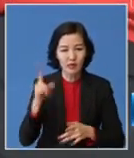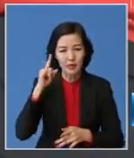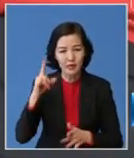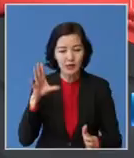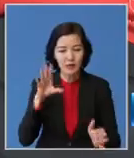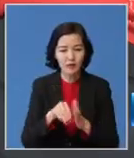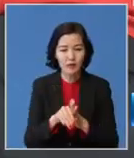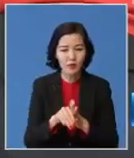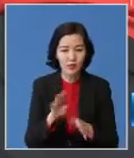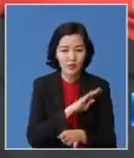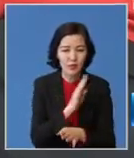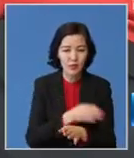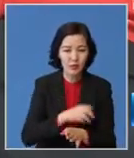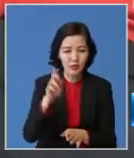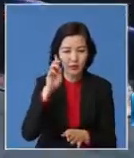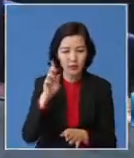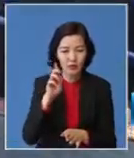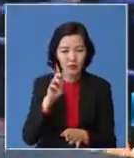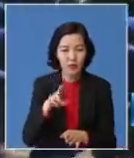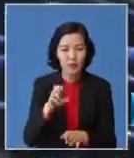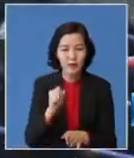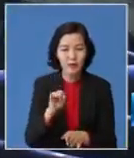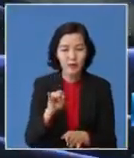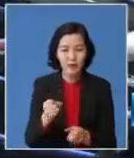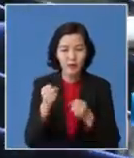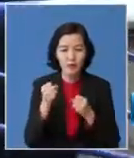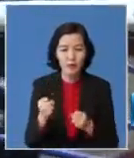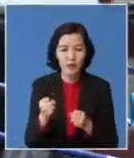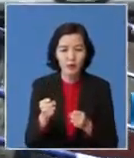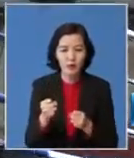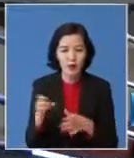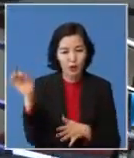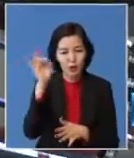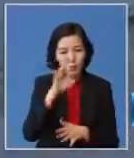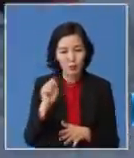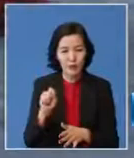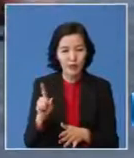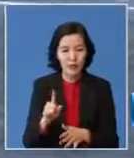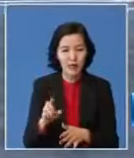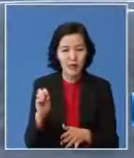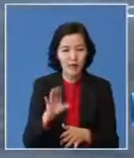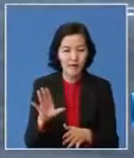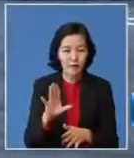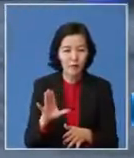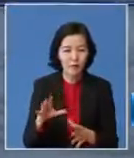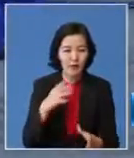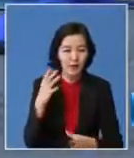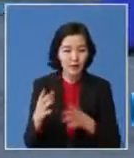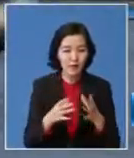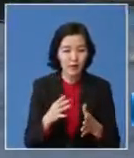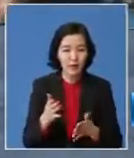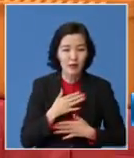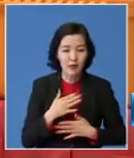в пятерку сильнейших стран по тайскому боксу, имея в своих рядах чемпионов Азии, мира и Европы. В нашей стране тайским